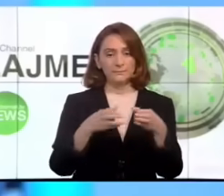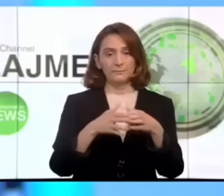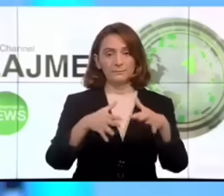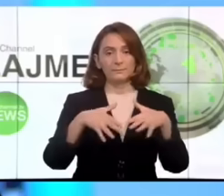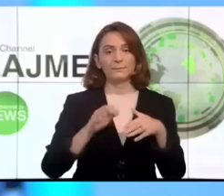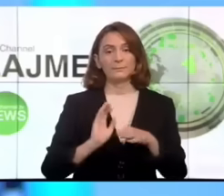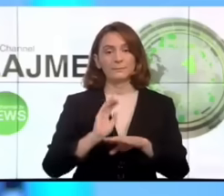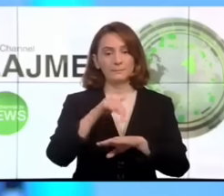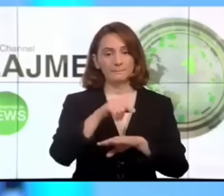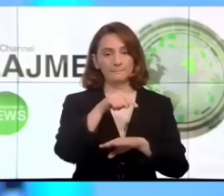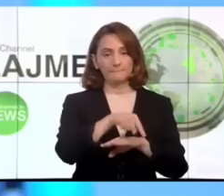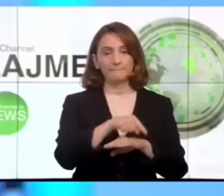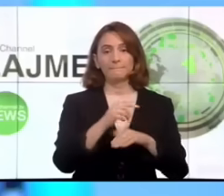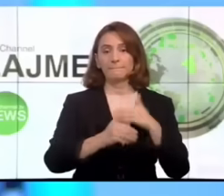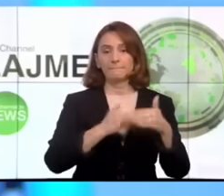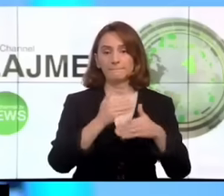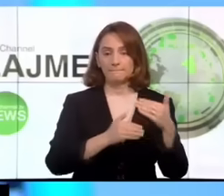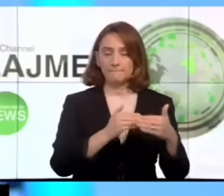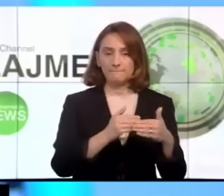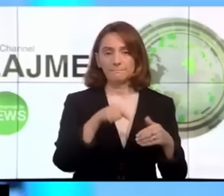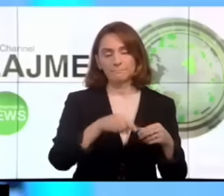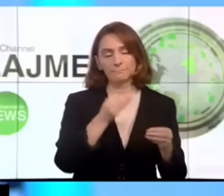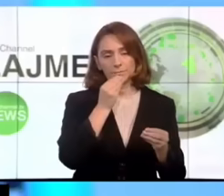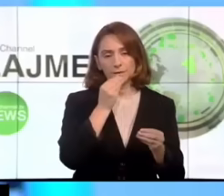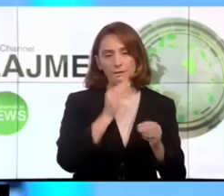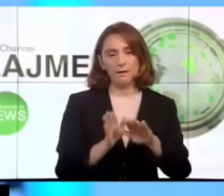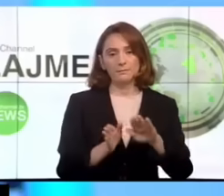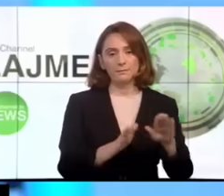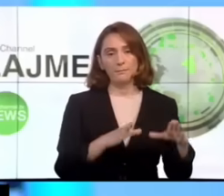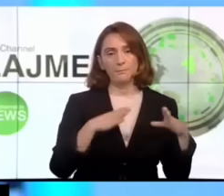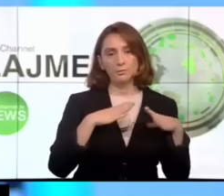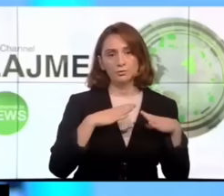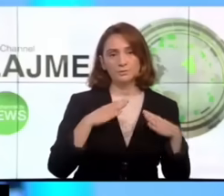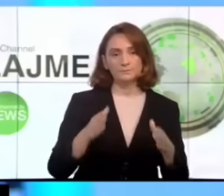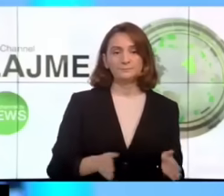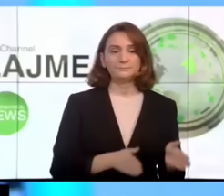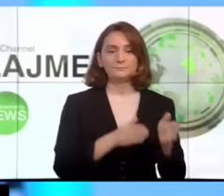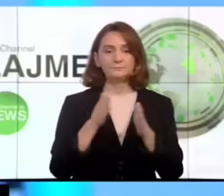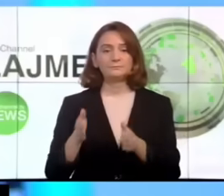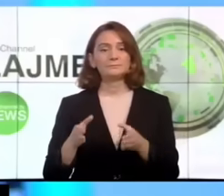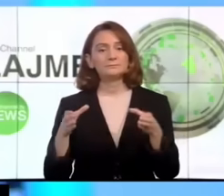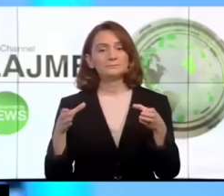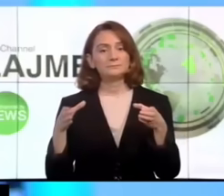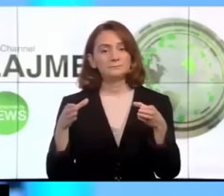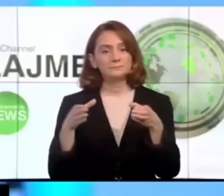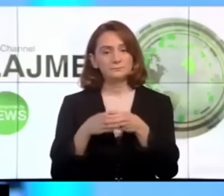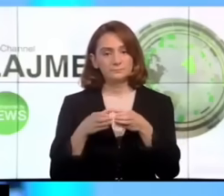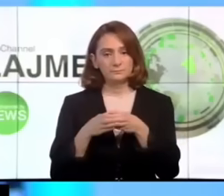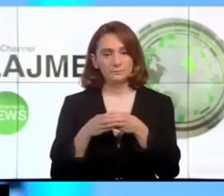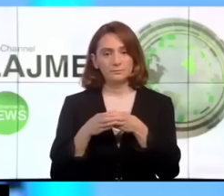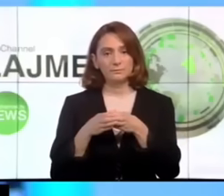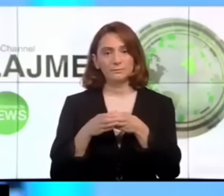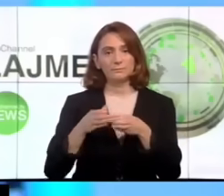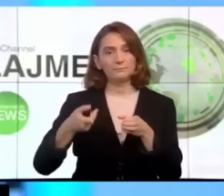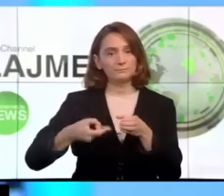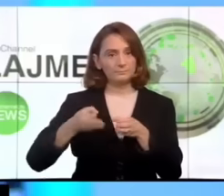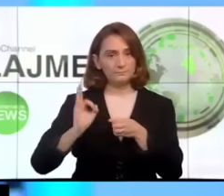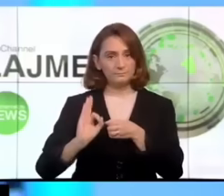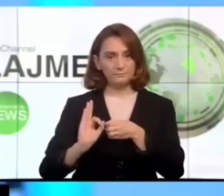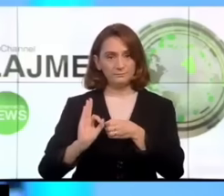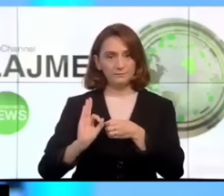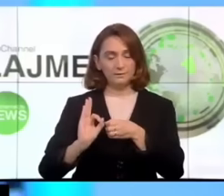qytet. Një grup prej 5 deputetësh nga opozita krijoi një pol të ri të së djathtës në pamundësi për të ngritur një grup